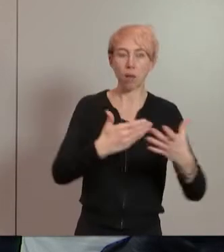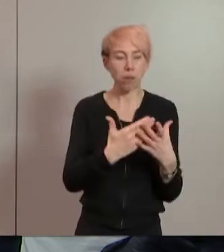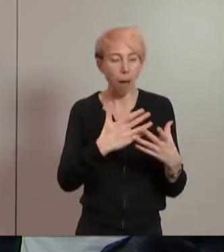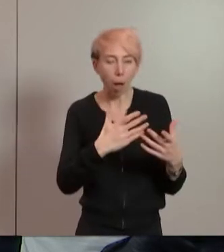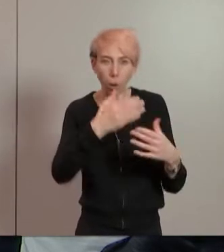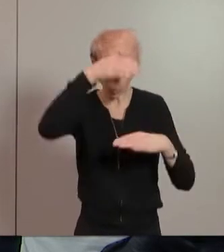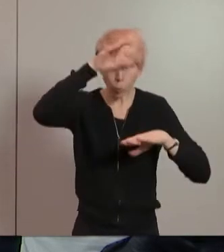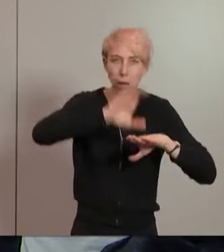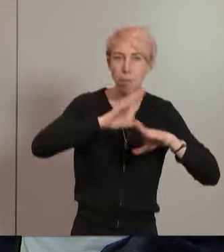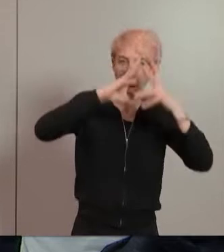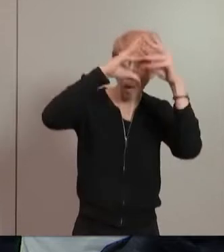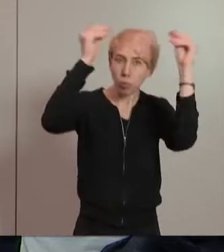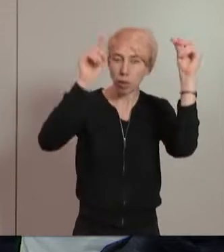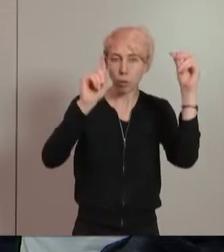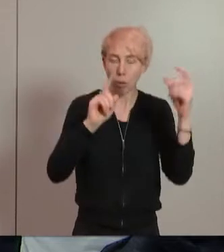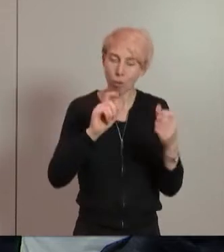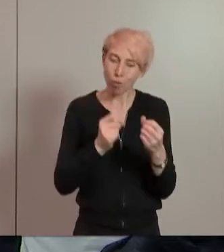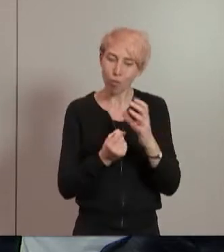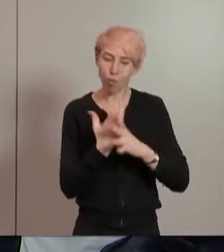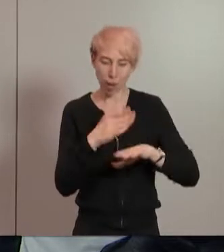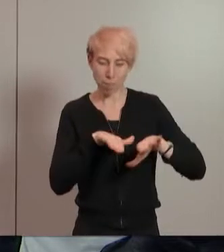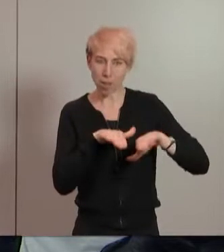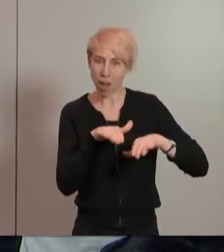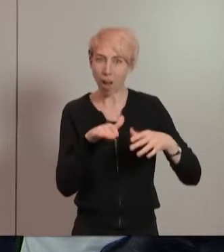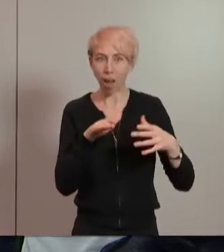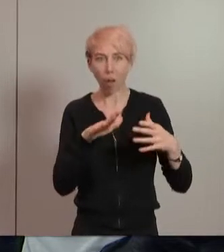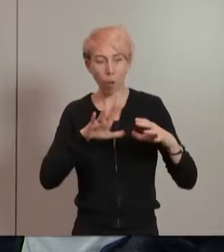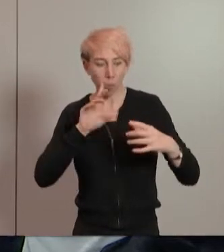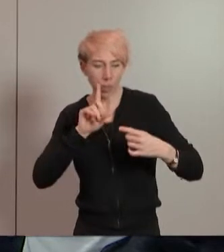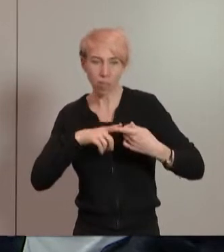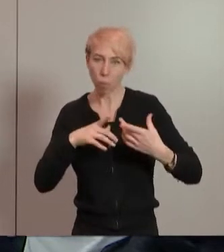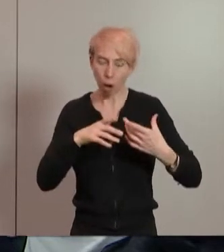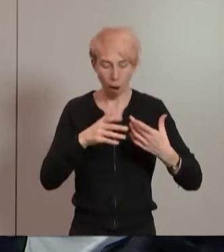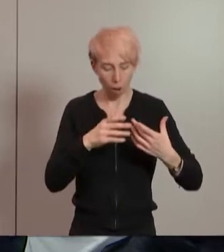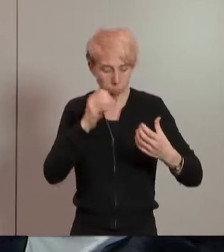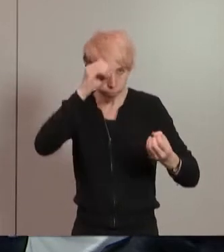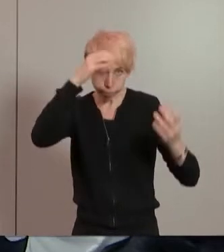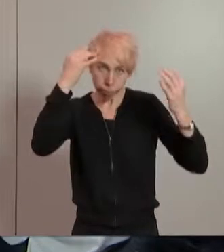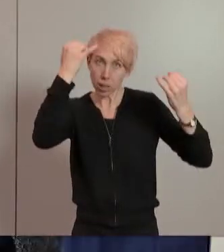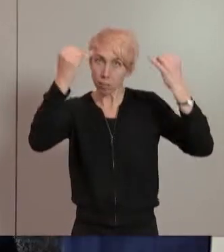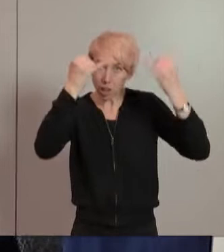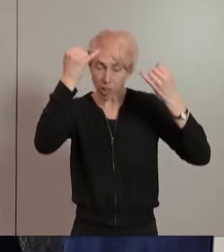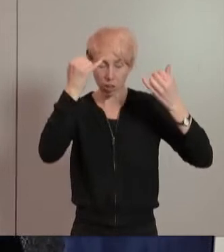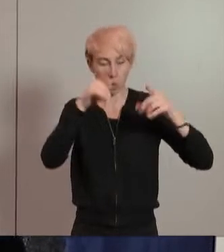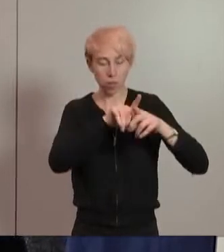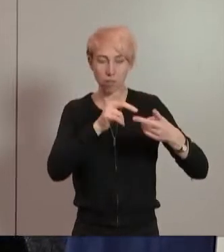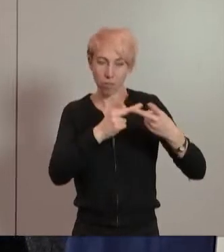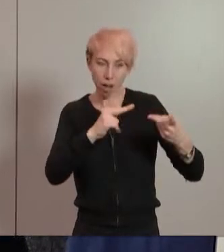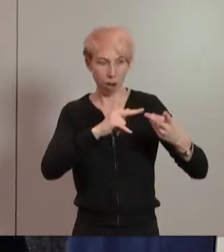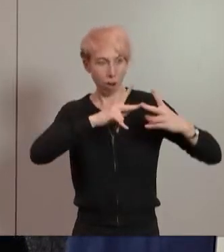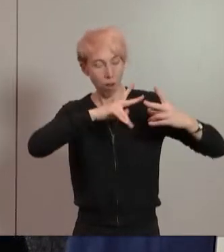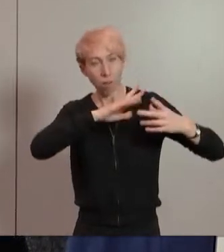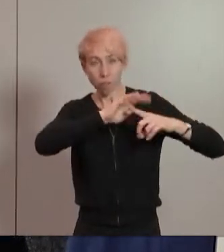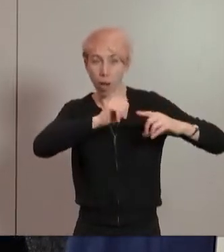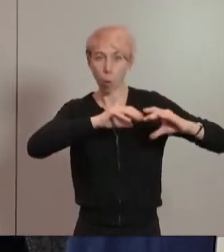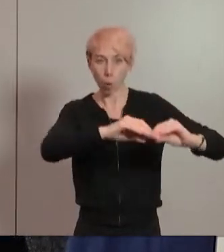abstrait. C'est une nouvelle façon de concevoir, de faire et de vivre la ville, qui place le vivant au cœur de